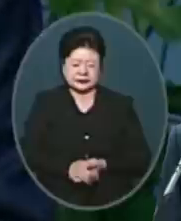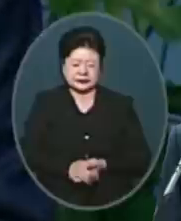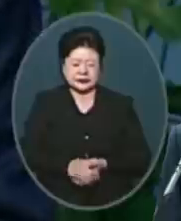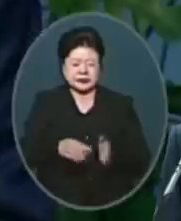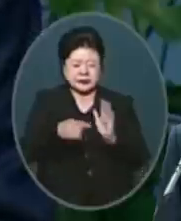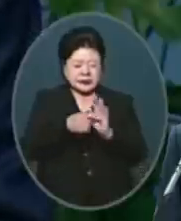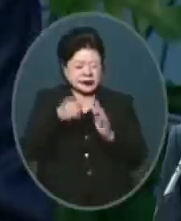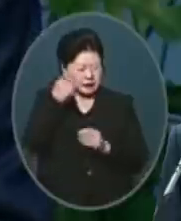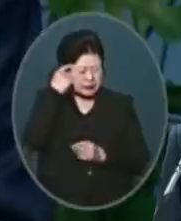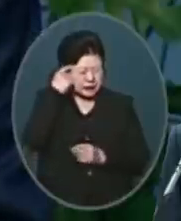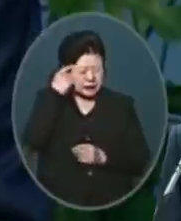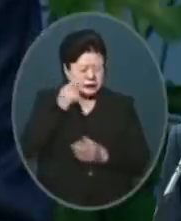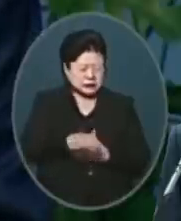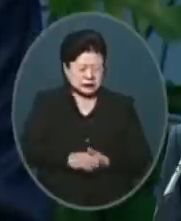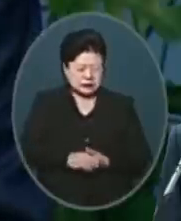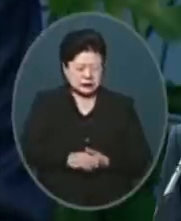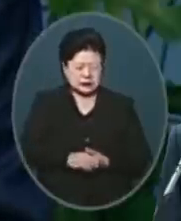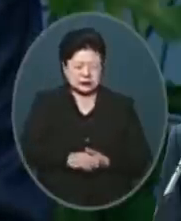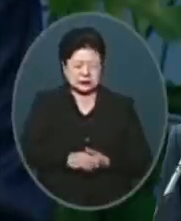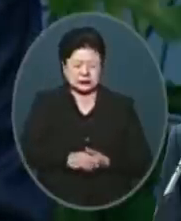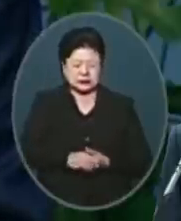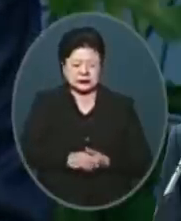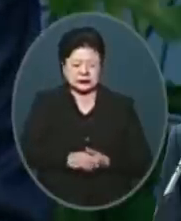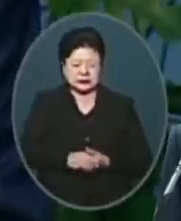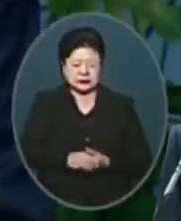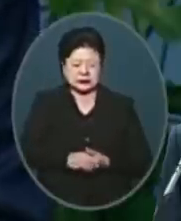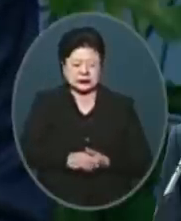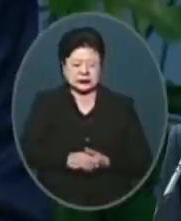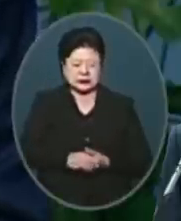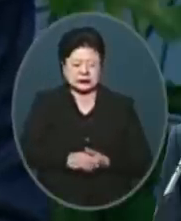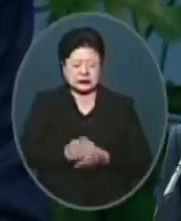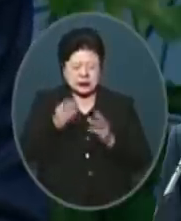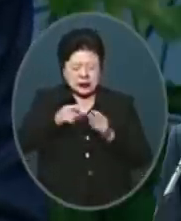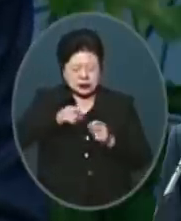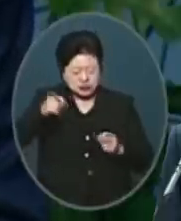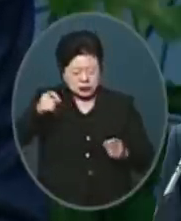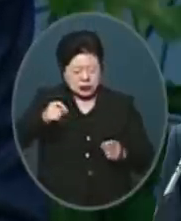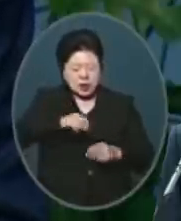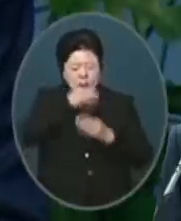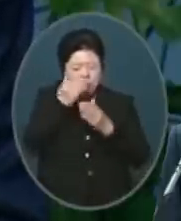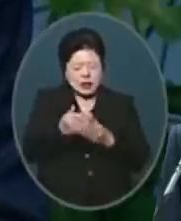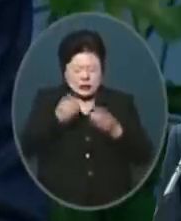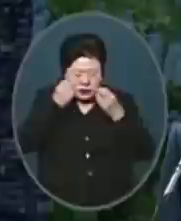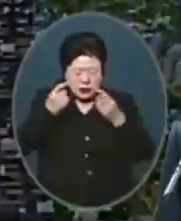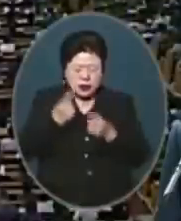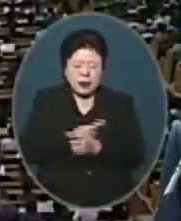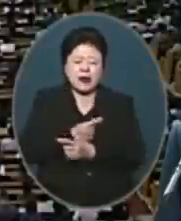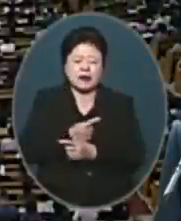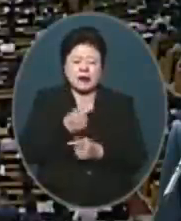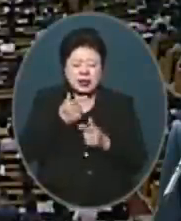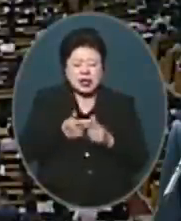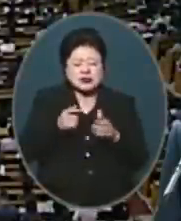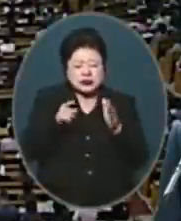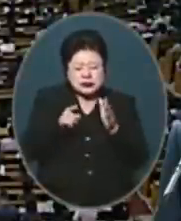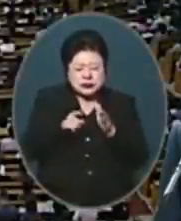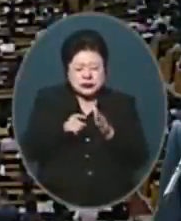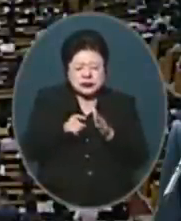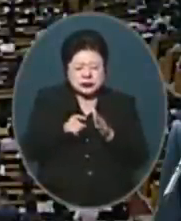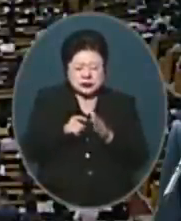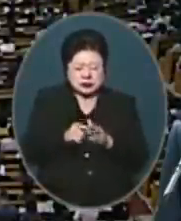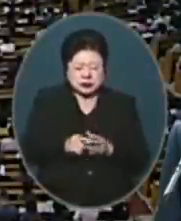부정적인 사망의 세력을 탯줄에서 우리는 완전히 자유롭게 되고 예수님의